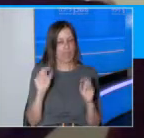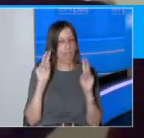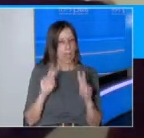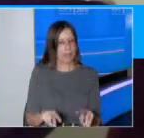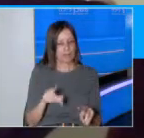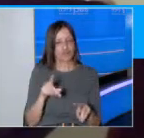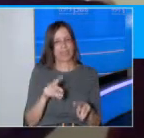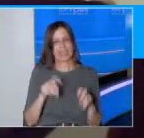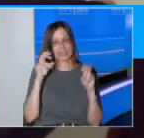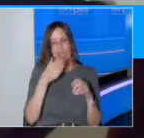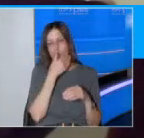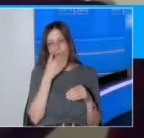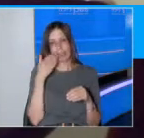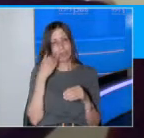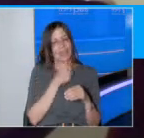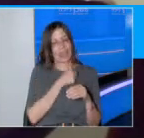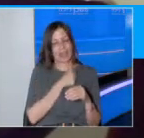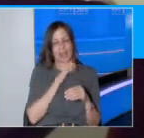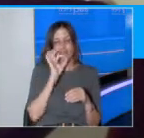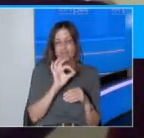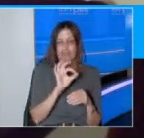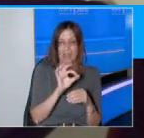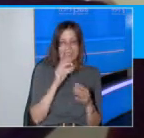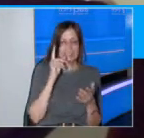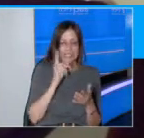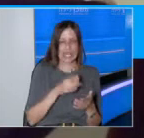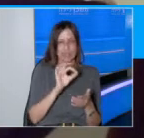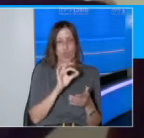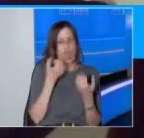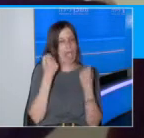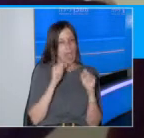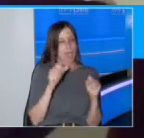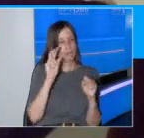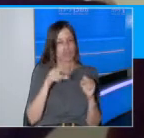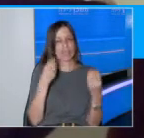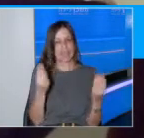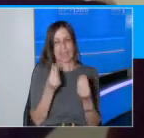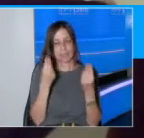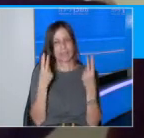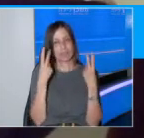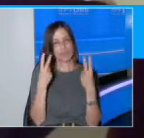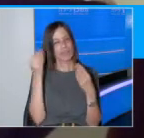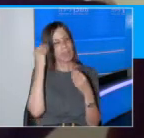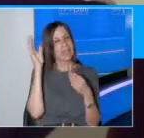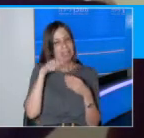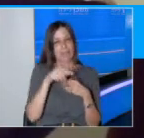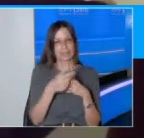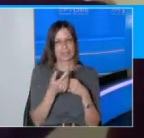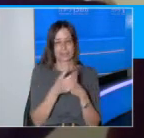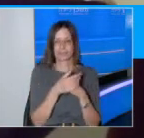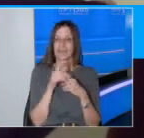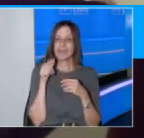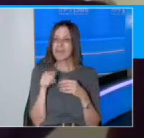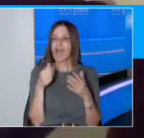את יום כיפור הדתי לצרכיו החילוניים, ושיש בו הרבה תכנים משמעותיים, וללמד גם את זה. אבל מכאן